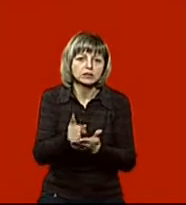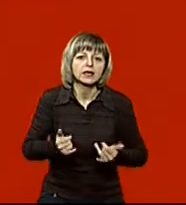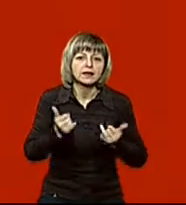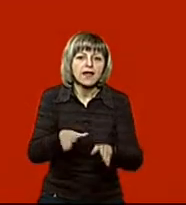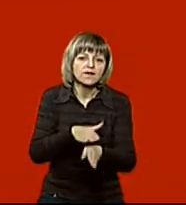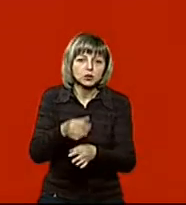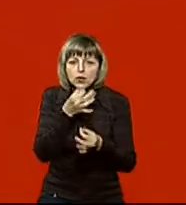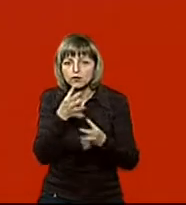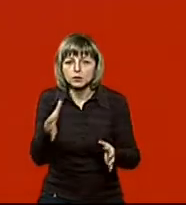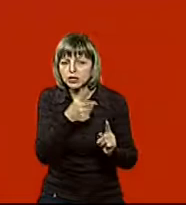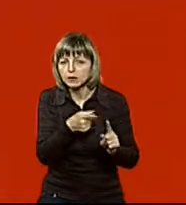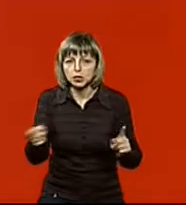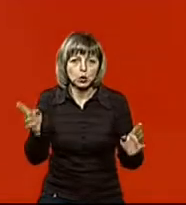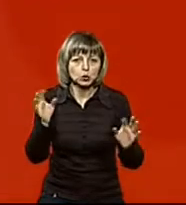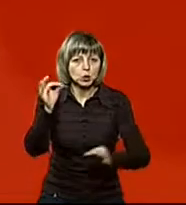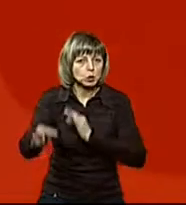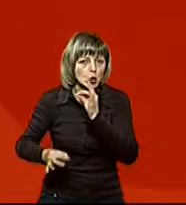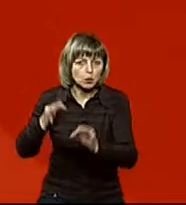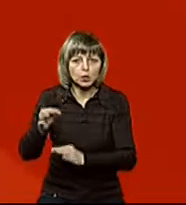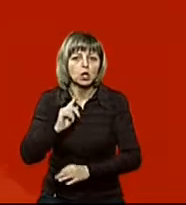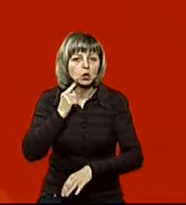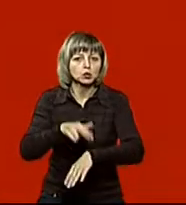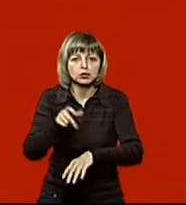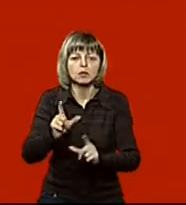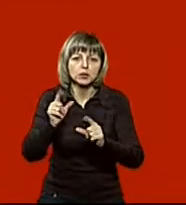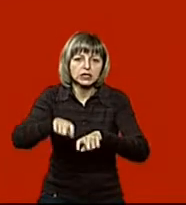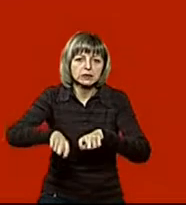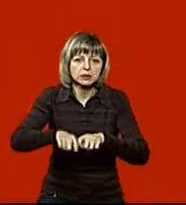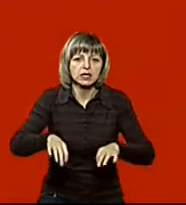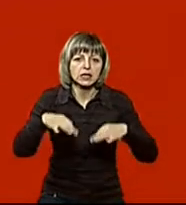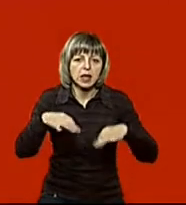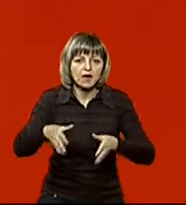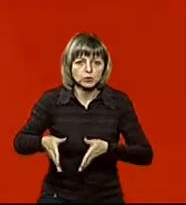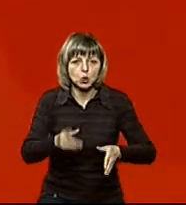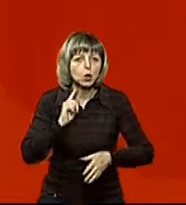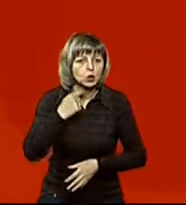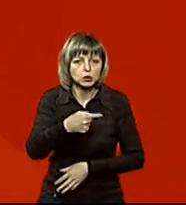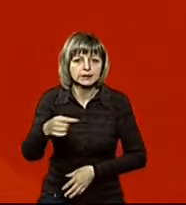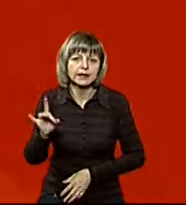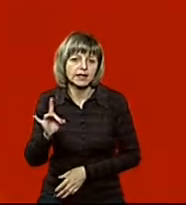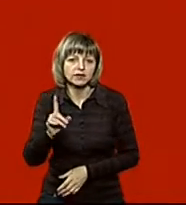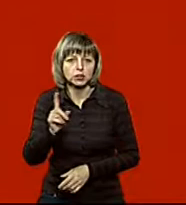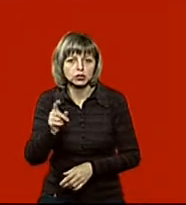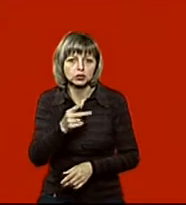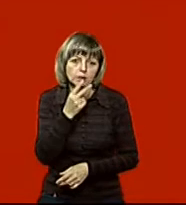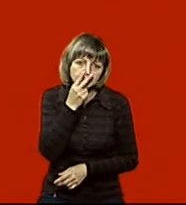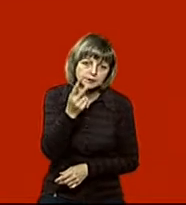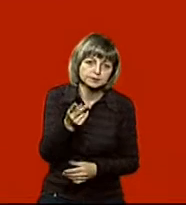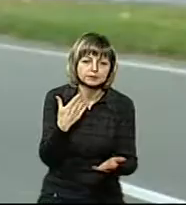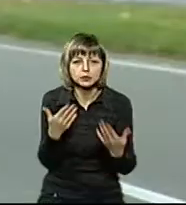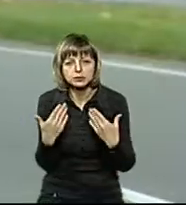виконання у будь-який час доби. Луцькі поліцейські виїхали в рейд на автодорогу Луцьк-Рівне, аби поспілкуватися з